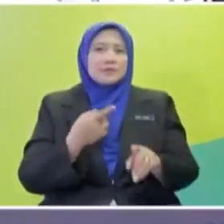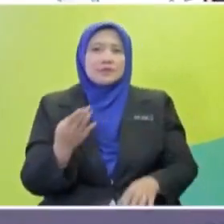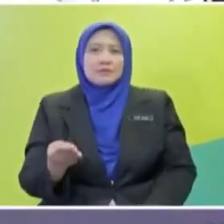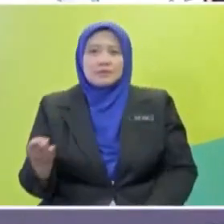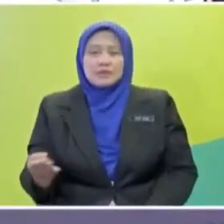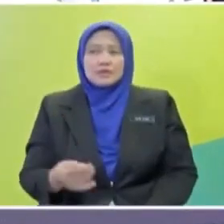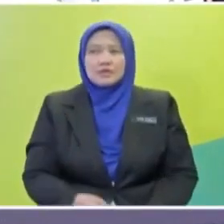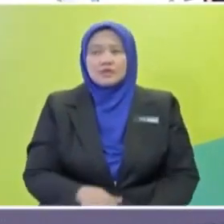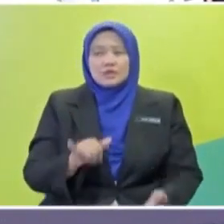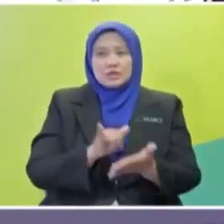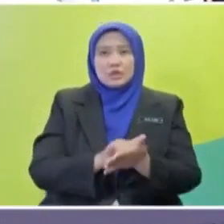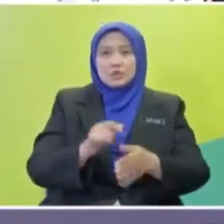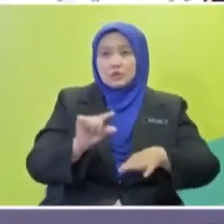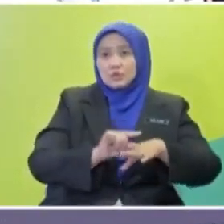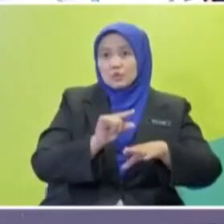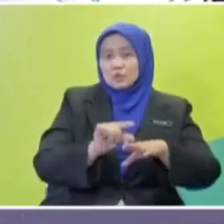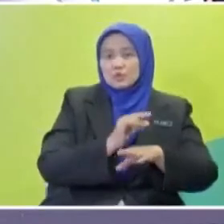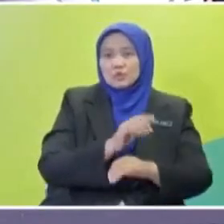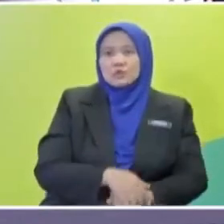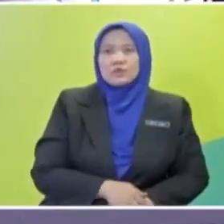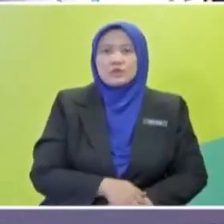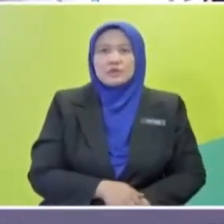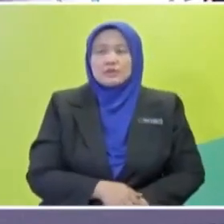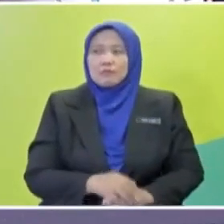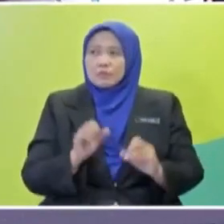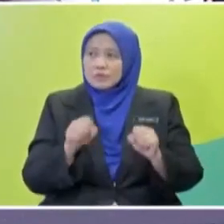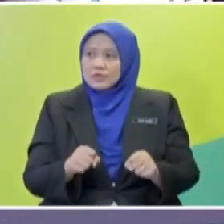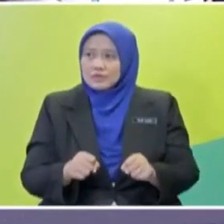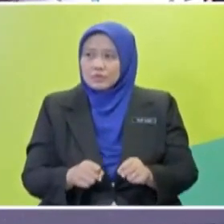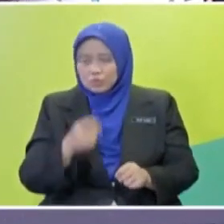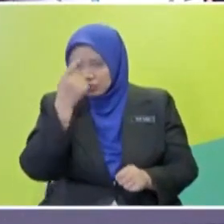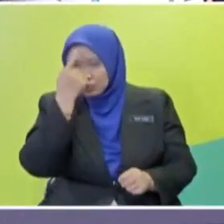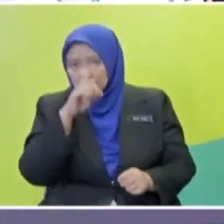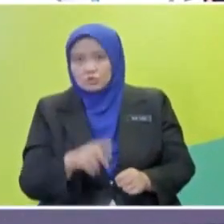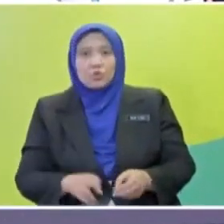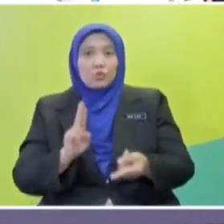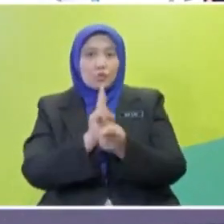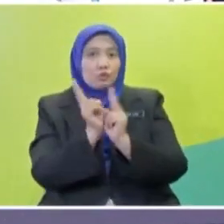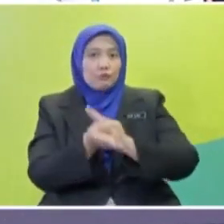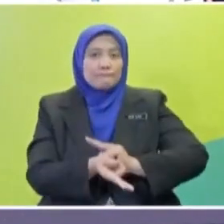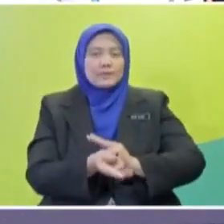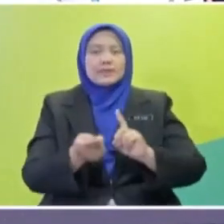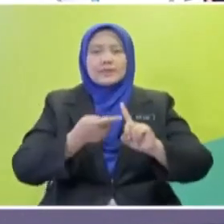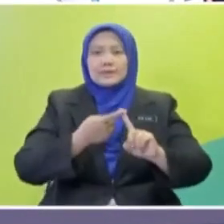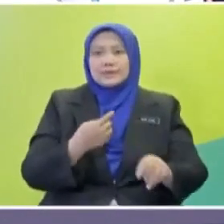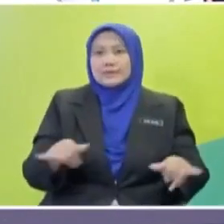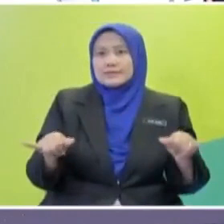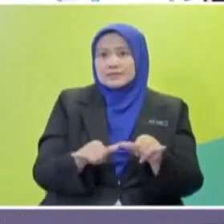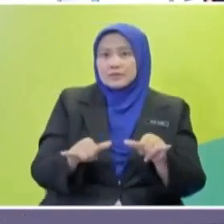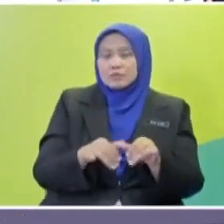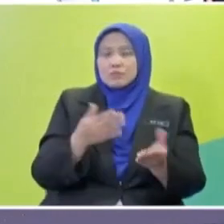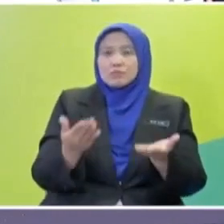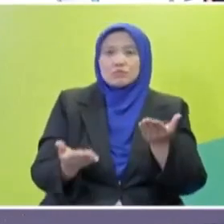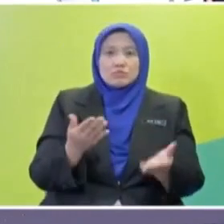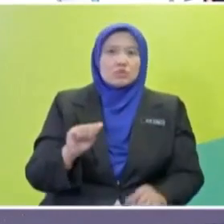Okey, macam Syafika, okey, mungkin Syafika kena perbetulkan pada segi saiz. Okey, macam saya mungkin saiz tu sesuai. Okey, 8 cm. Okey, mungkin 10 cm